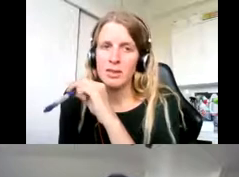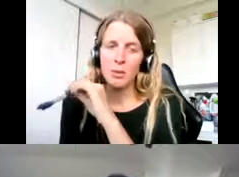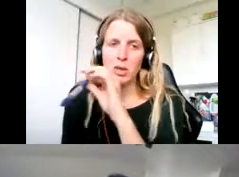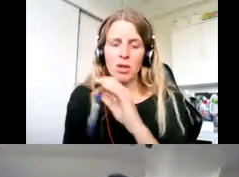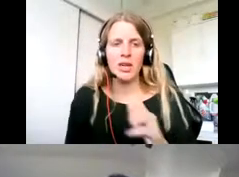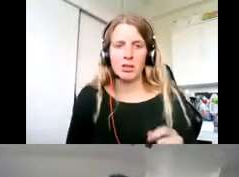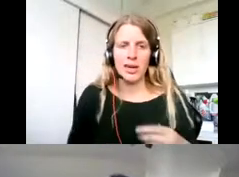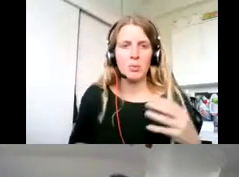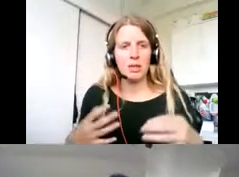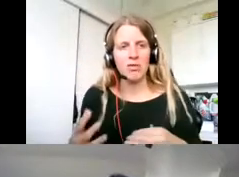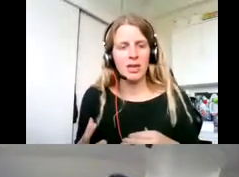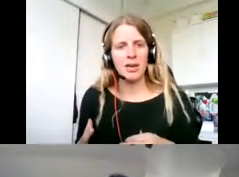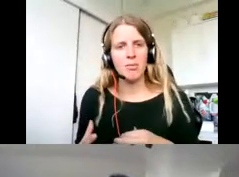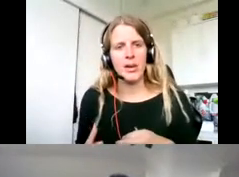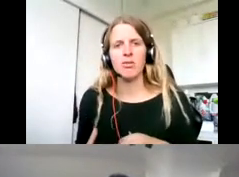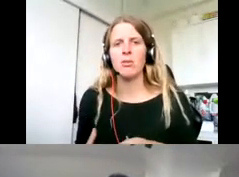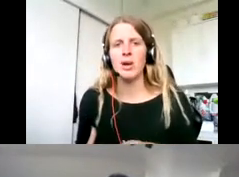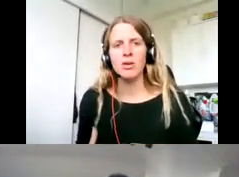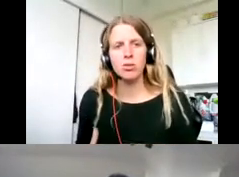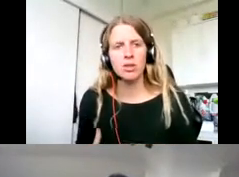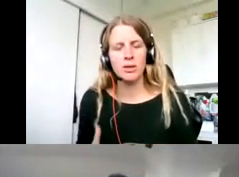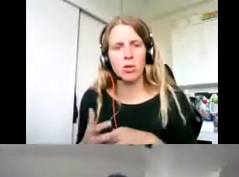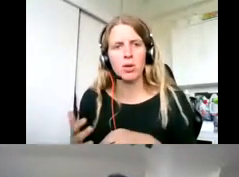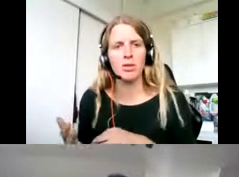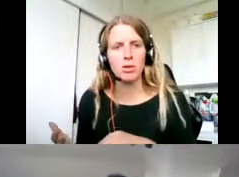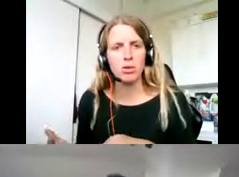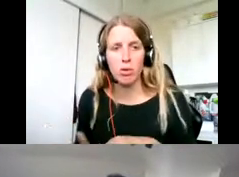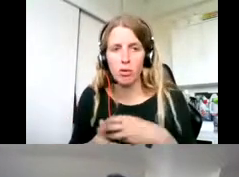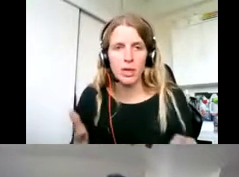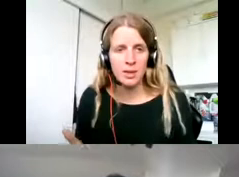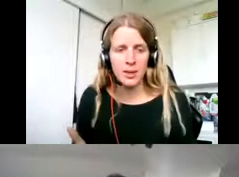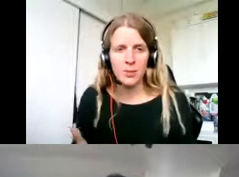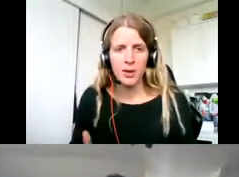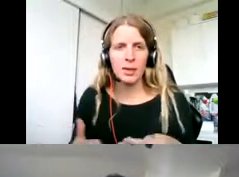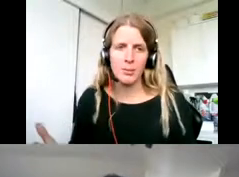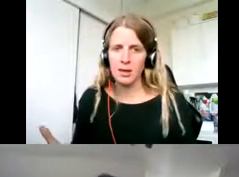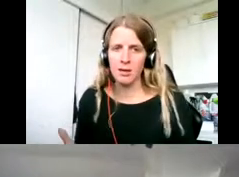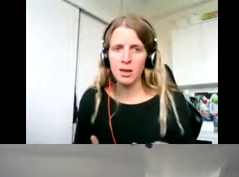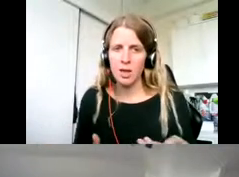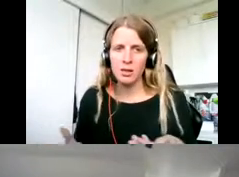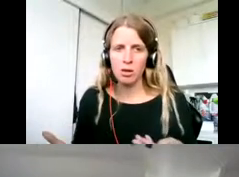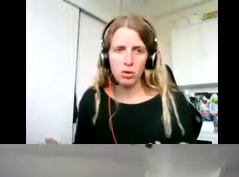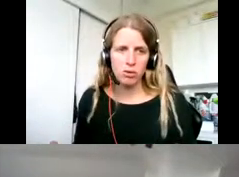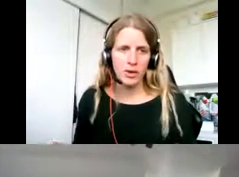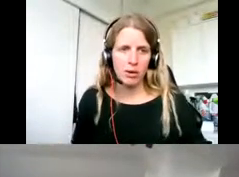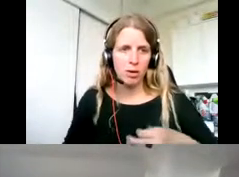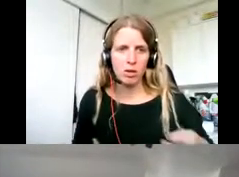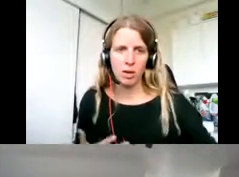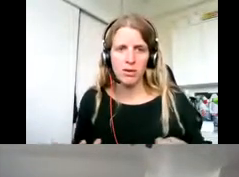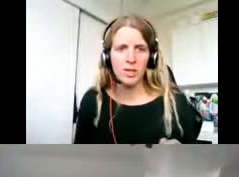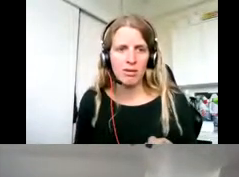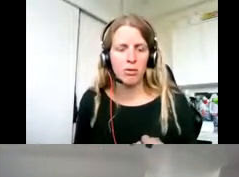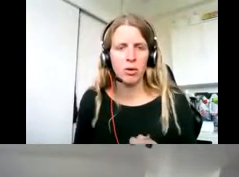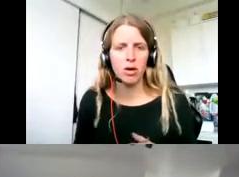doen. Maar heb je wel zoiets van, ik zou het graag specifiek een keer in mijn geval willen aftoetsen met de lokale ondersteuner of hier, dan mag het. Hè. Stel gerust uw vraag, we willen